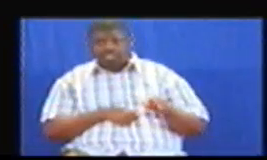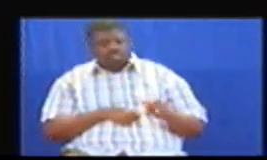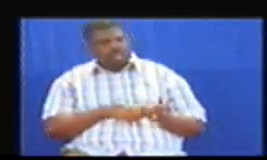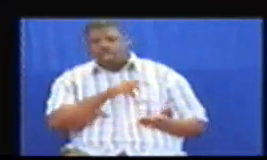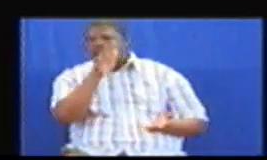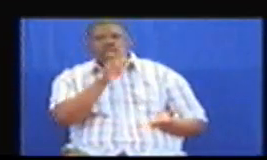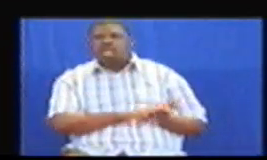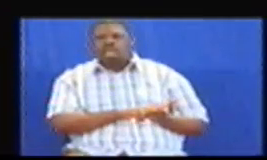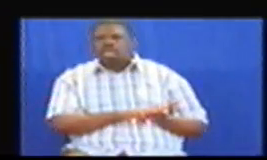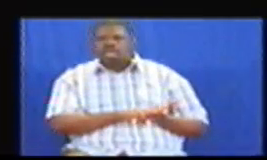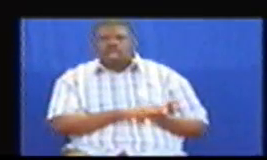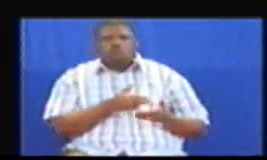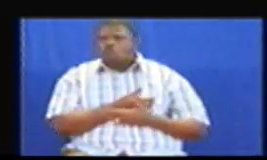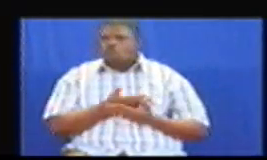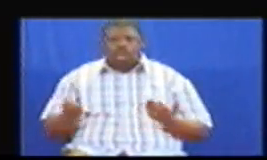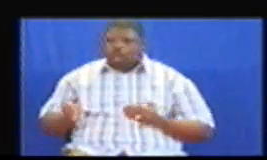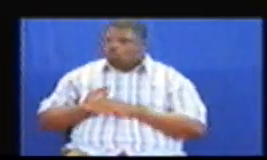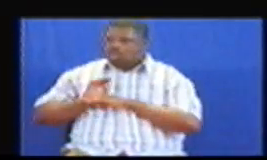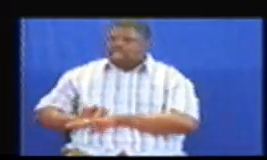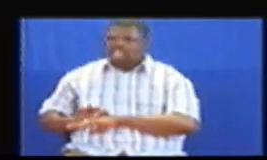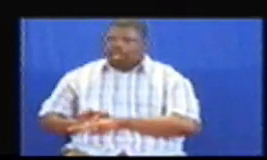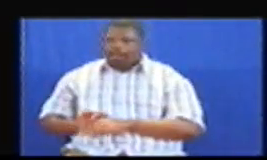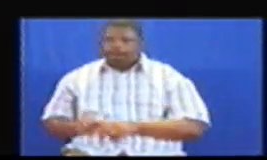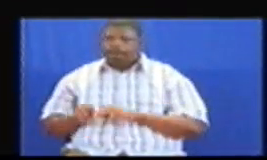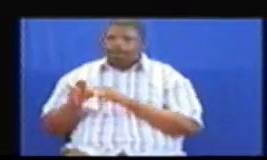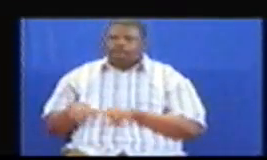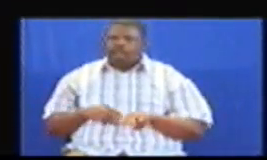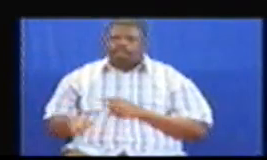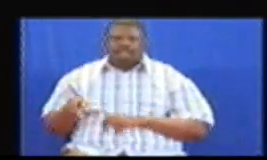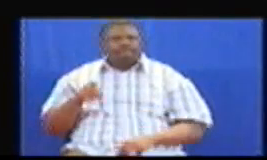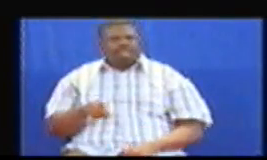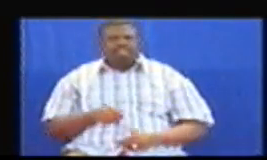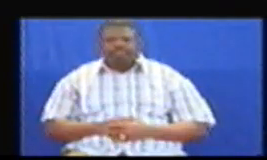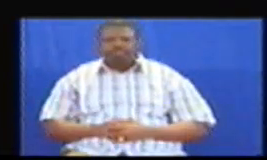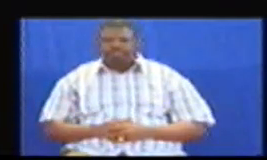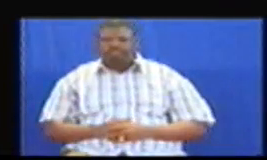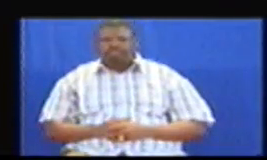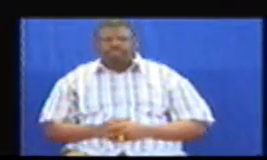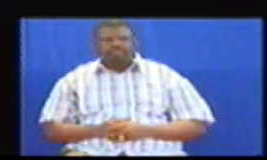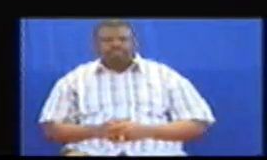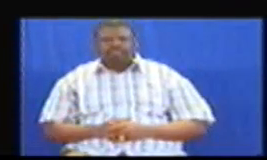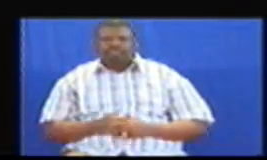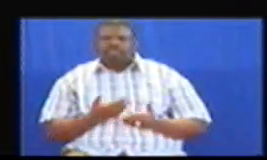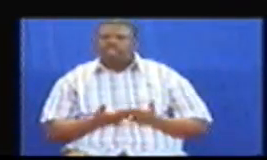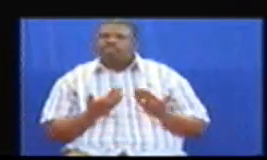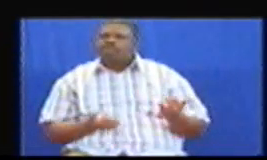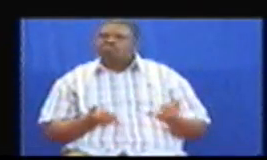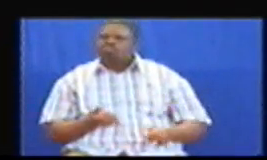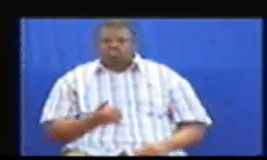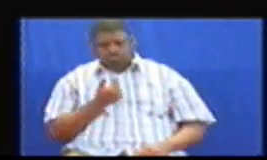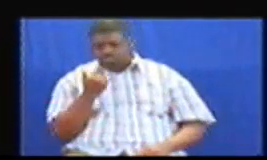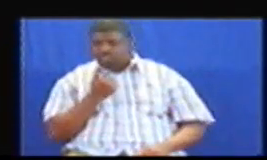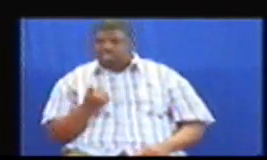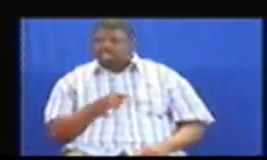sign wala kuridhia mkataba huu. Na moja ya sababu za Tanzania